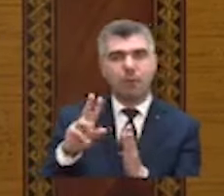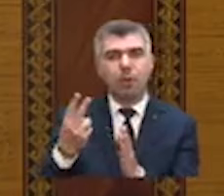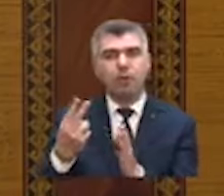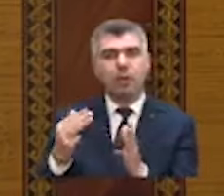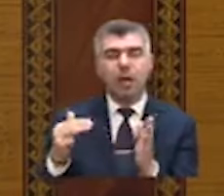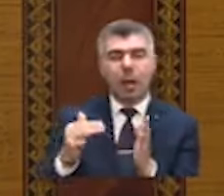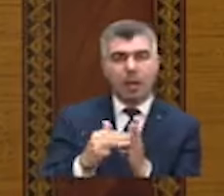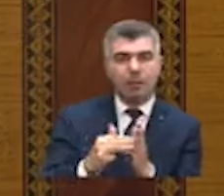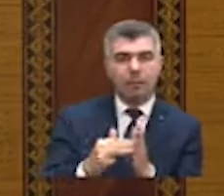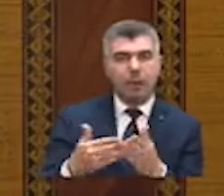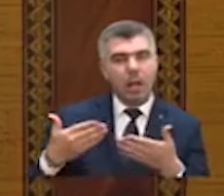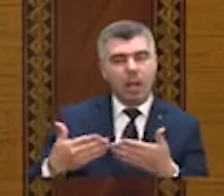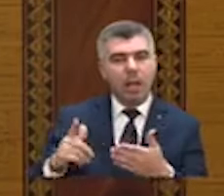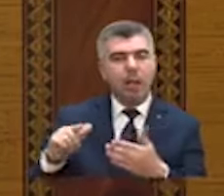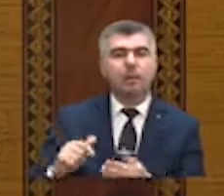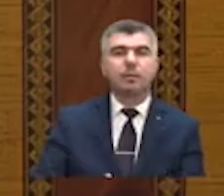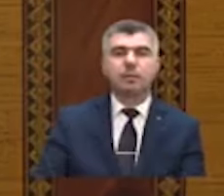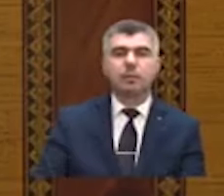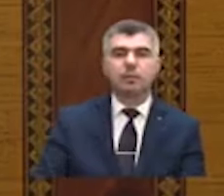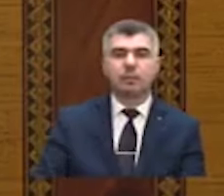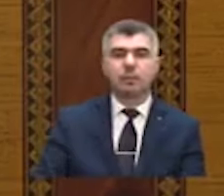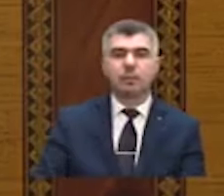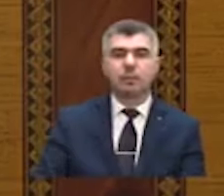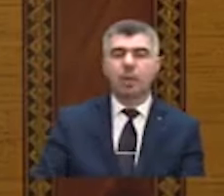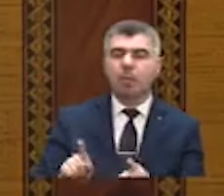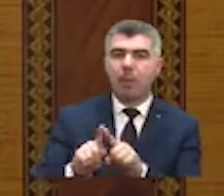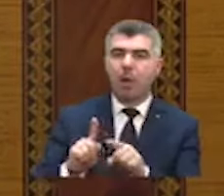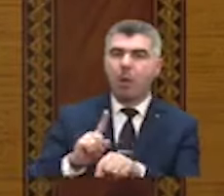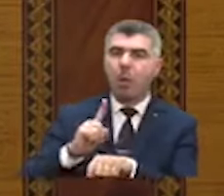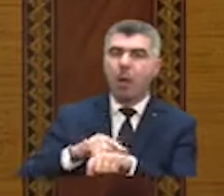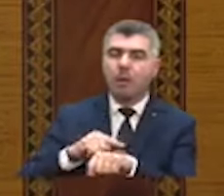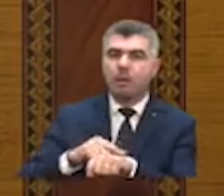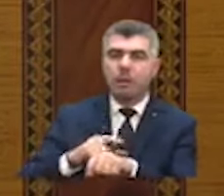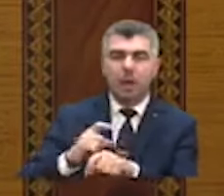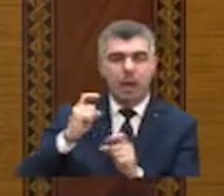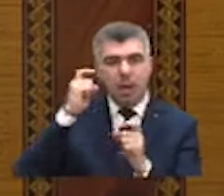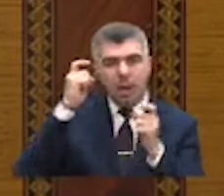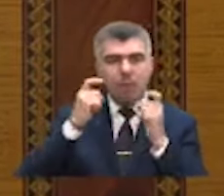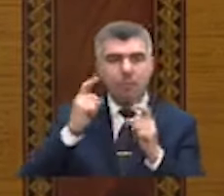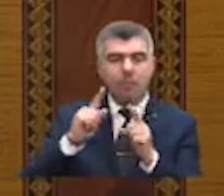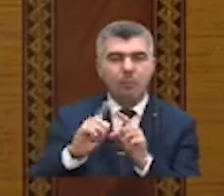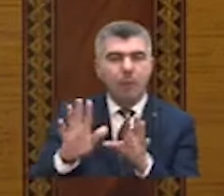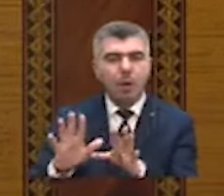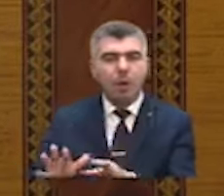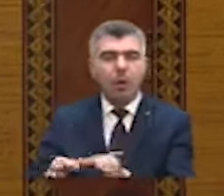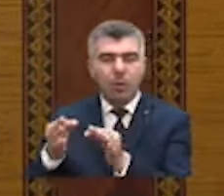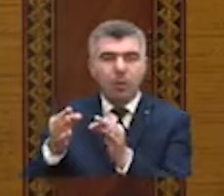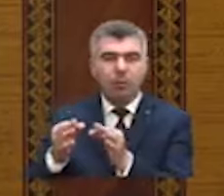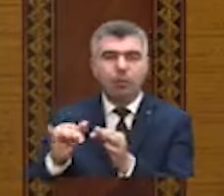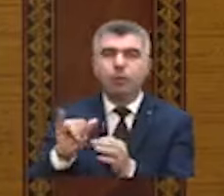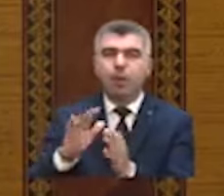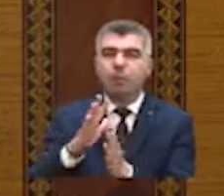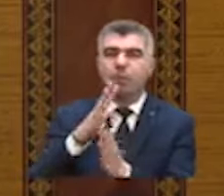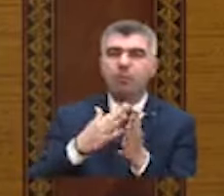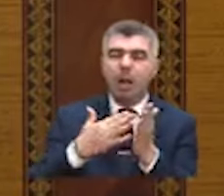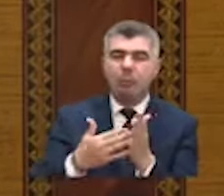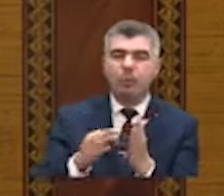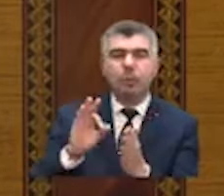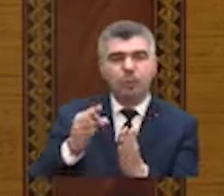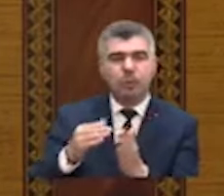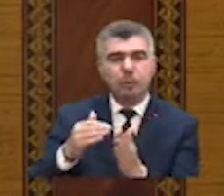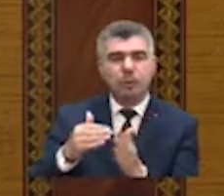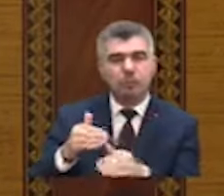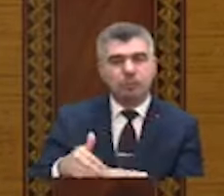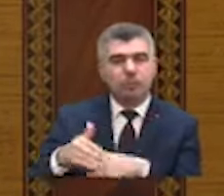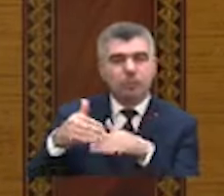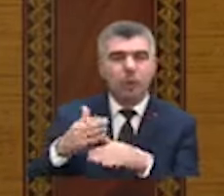هاهي وصلنا لها وقلنا غادي ناخذ الوقت ديالنا باش نخم وندير التقييم ونشوفوا هذ البرامج واش يمكن نمشي مازال